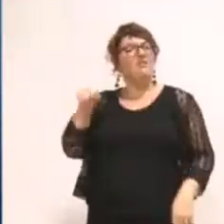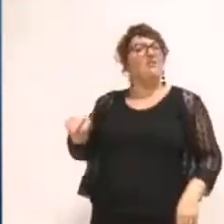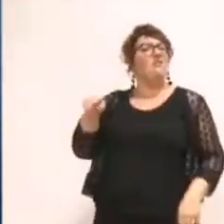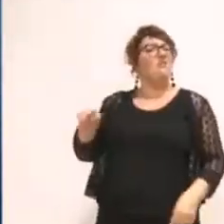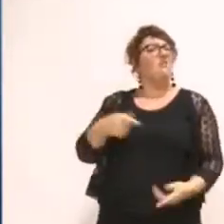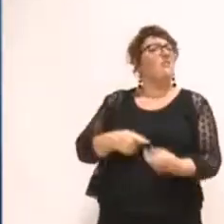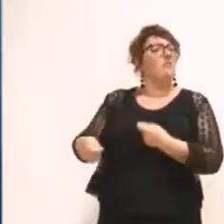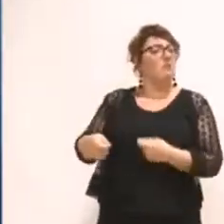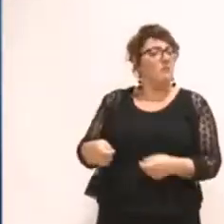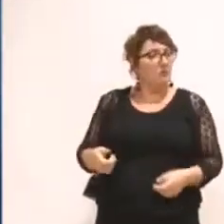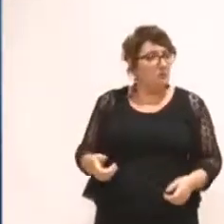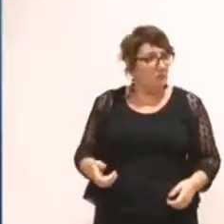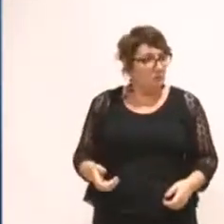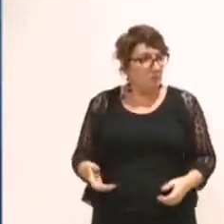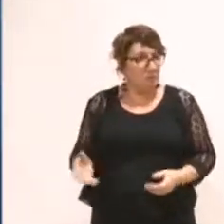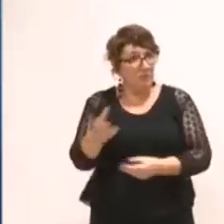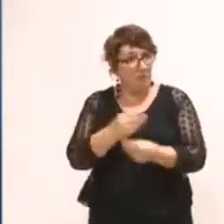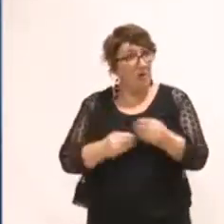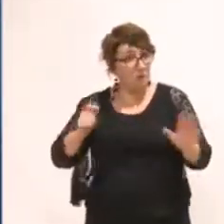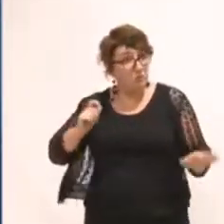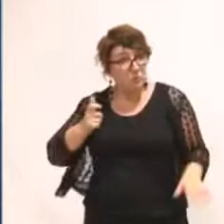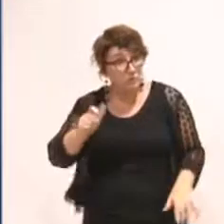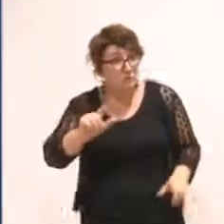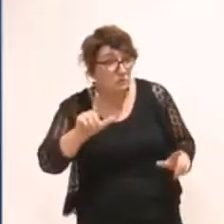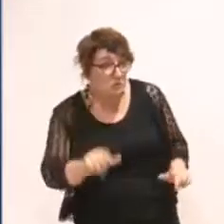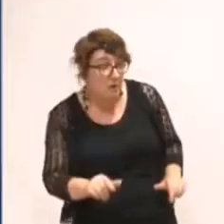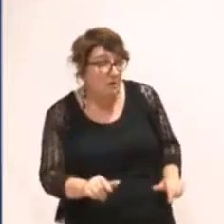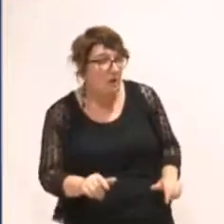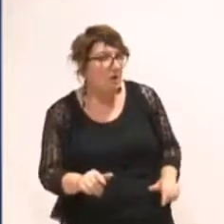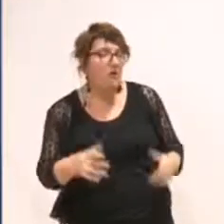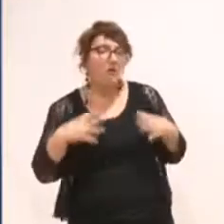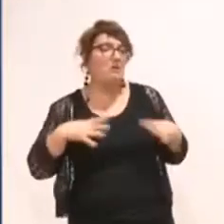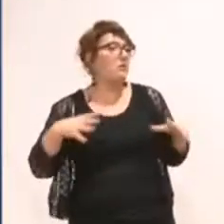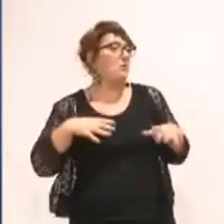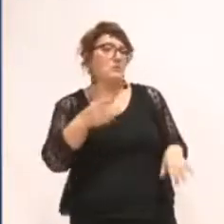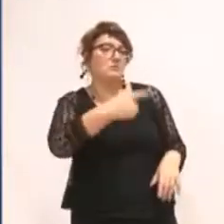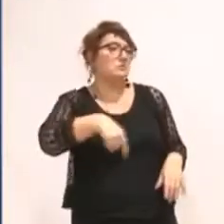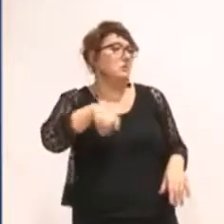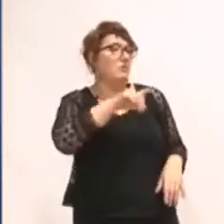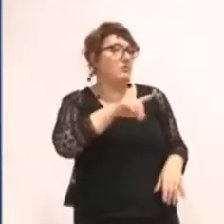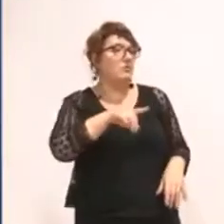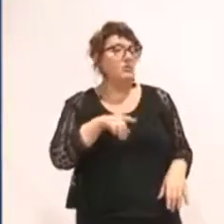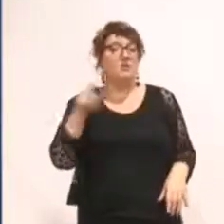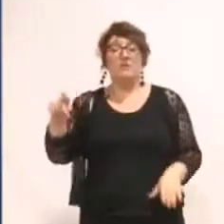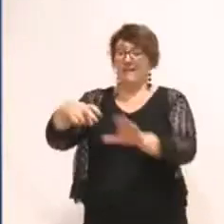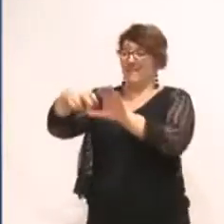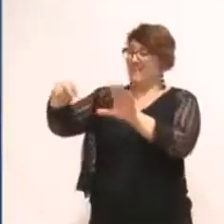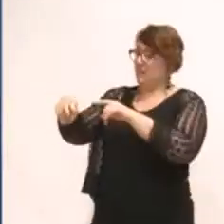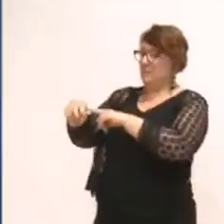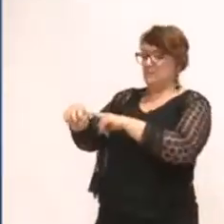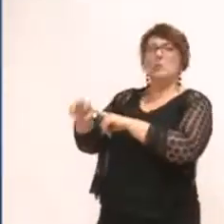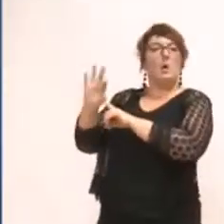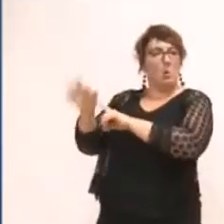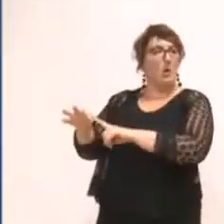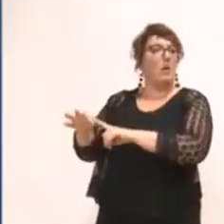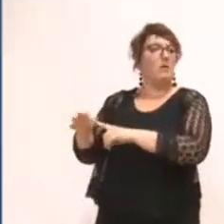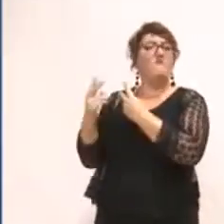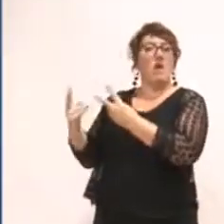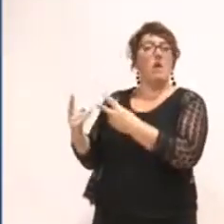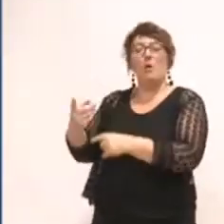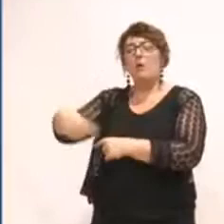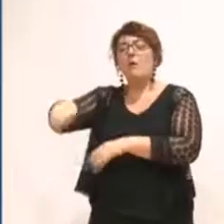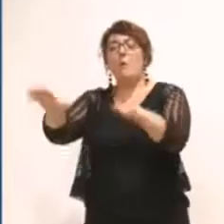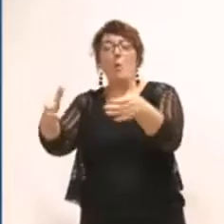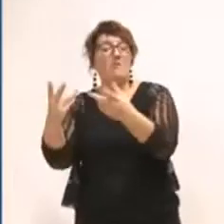en plus il avait fait un processus, hein, voilà, c'est l'autre, c'est les démissionnaires qui sont légitimes, mais où on va? Elle est où la